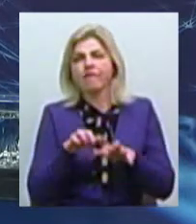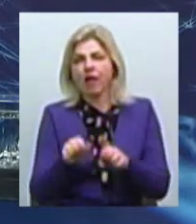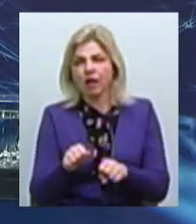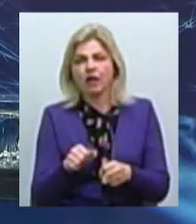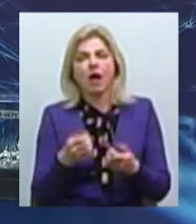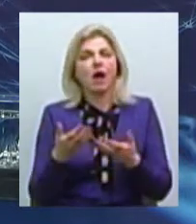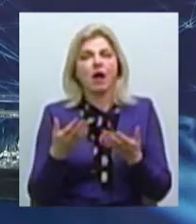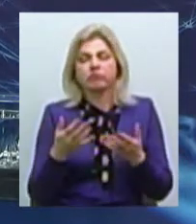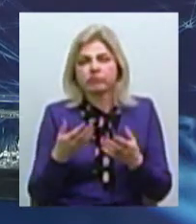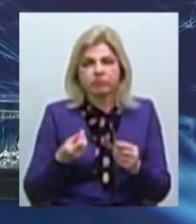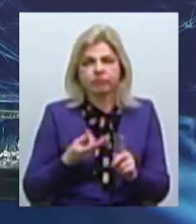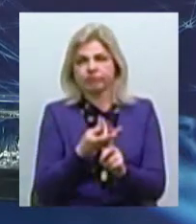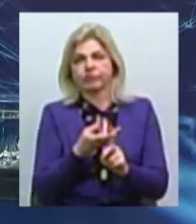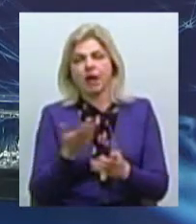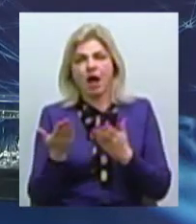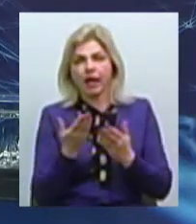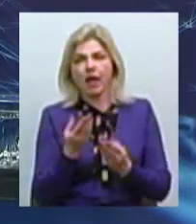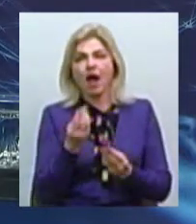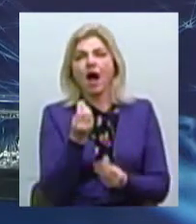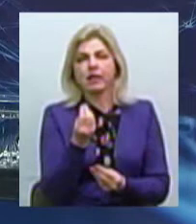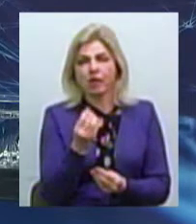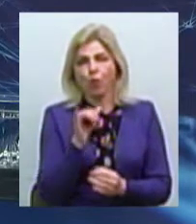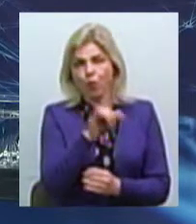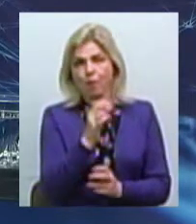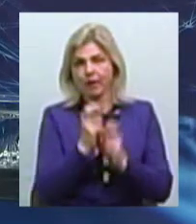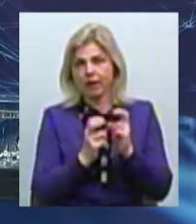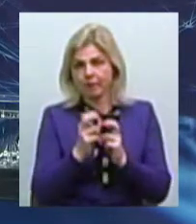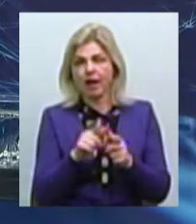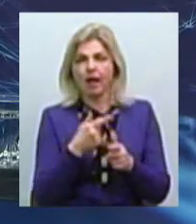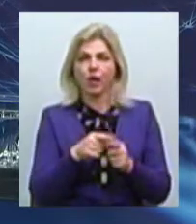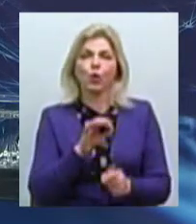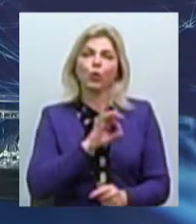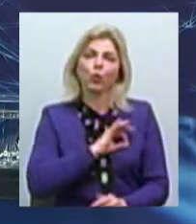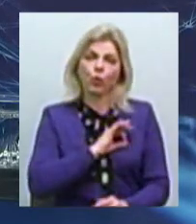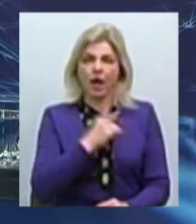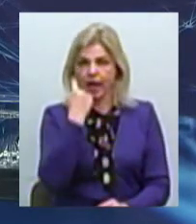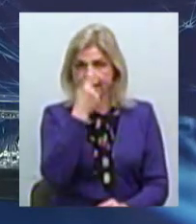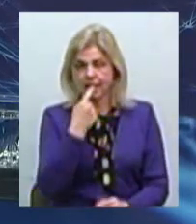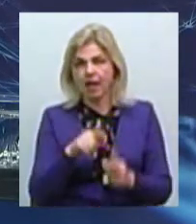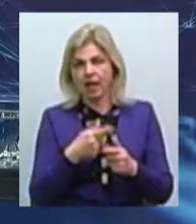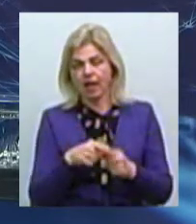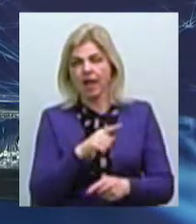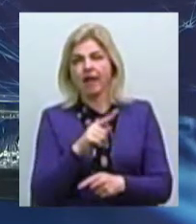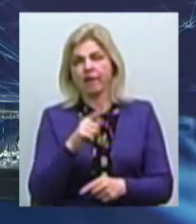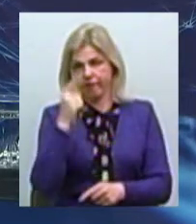активов у предприятия июле юридического лица или физического лица